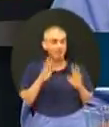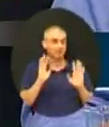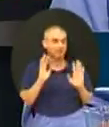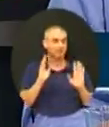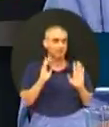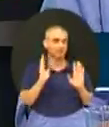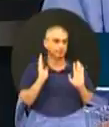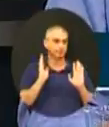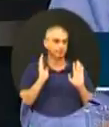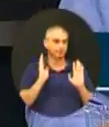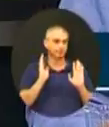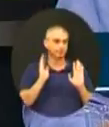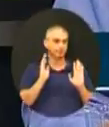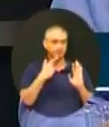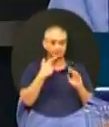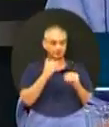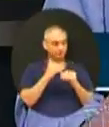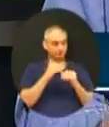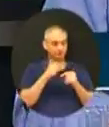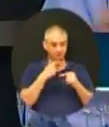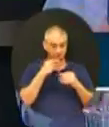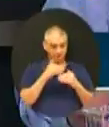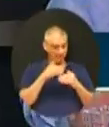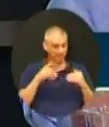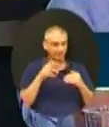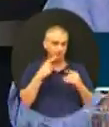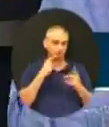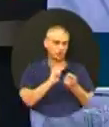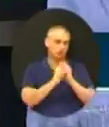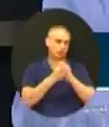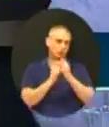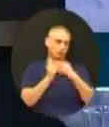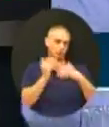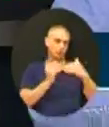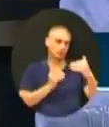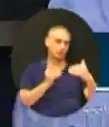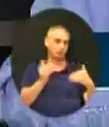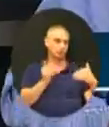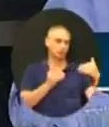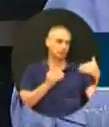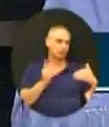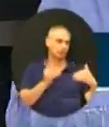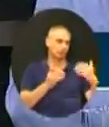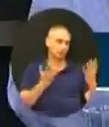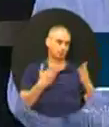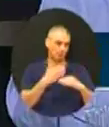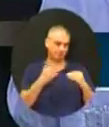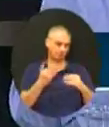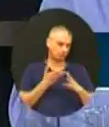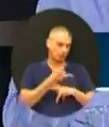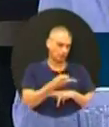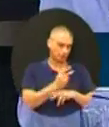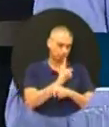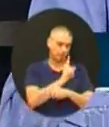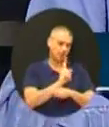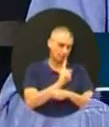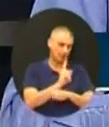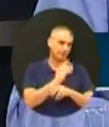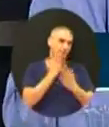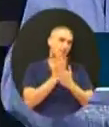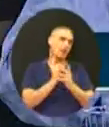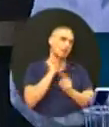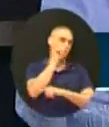ולא סמנטי. המונח קווי 67 הוא פריץ. קו זה משהו שניתן לחצות אותו כשלב ביניים,